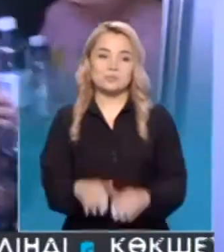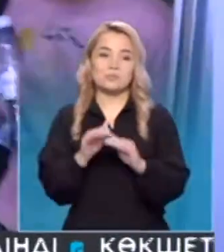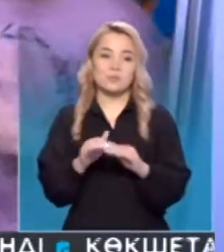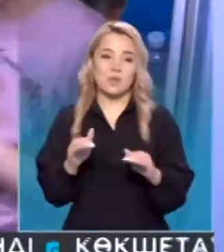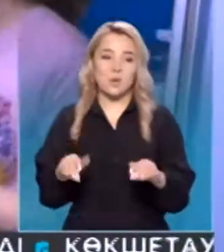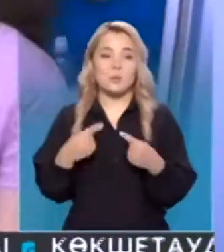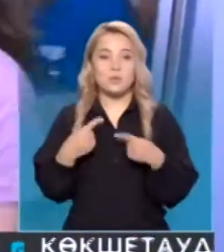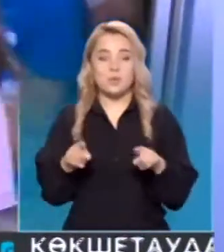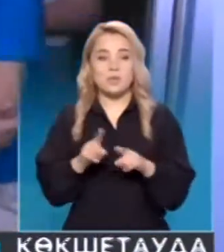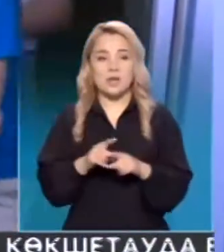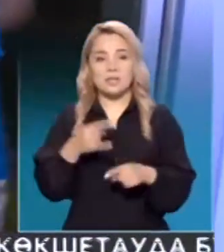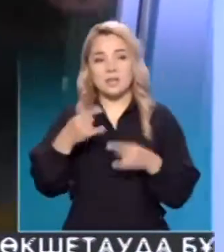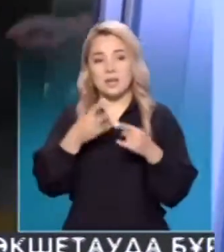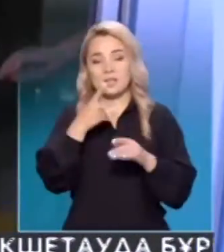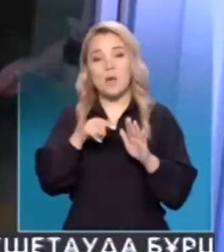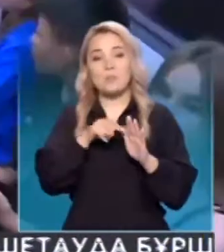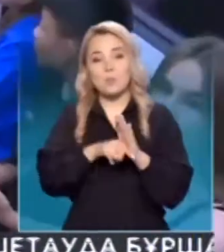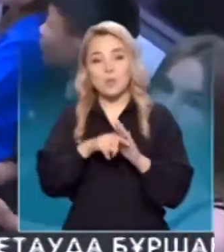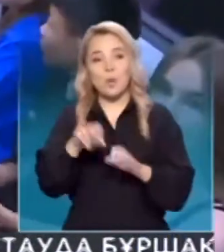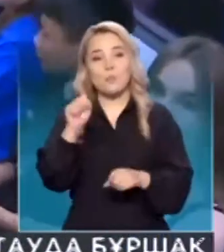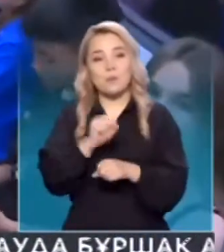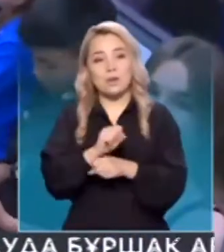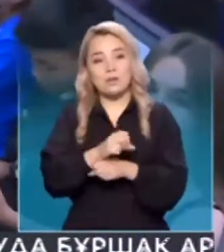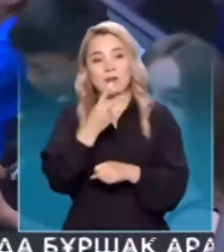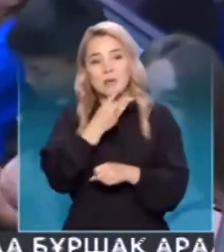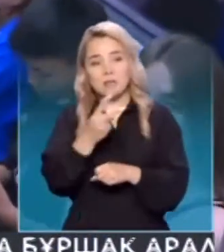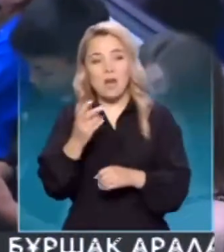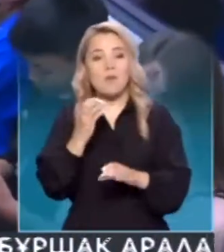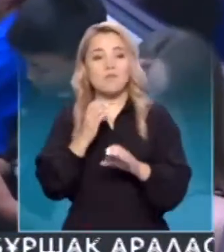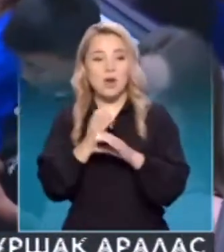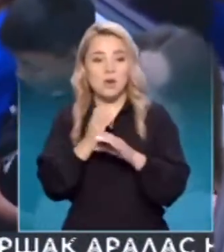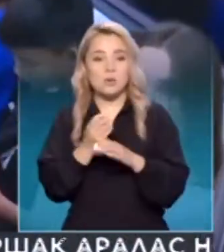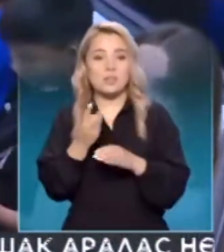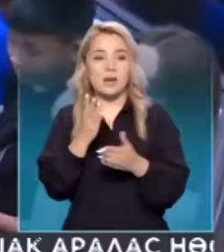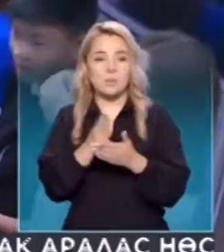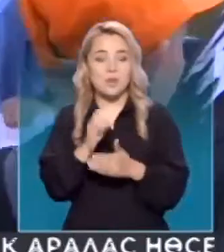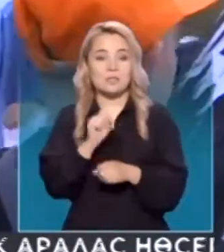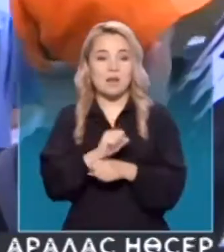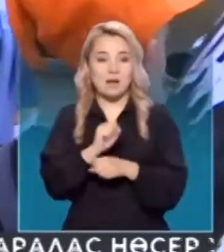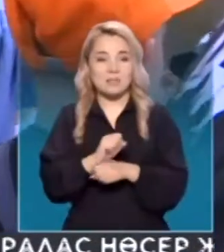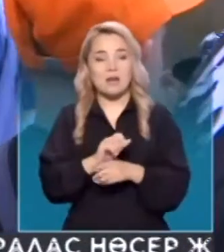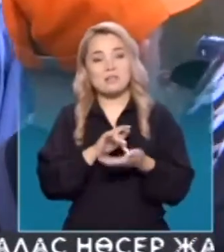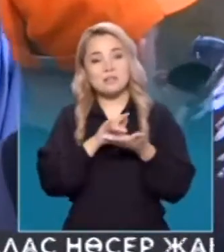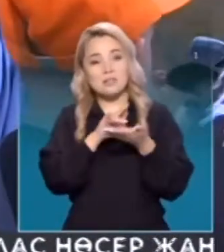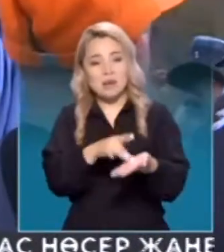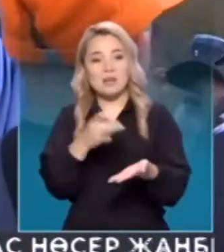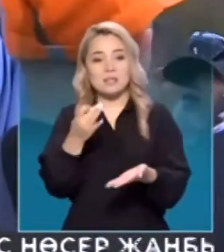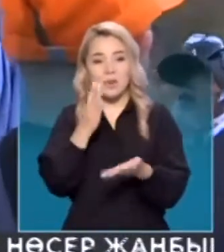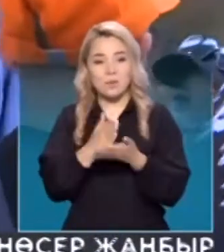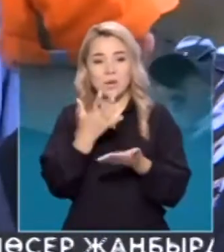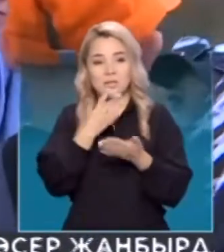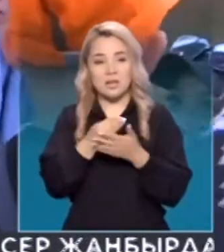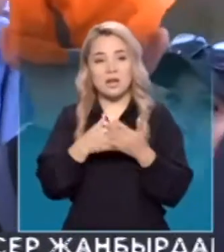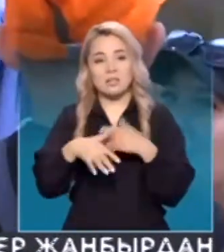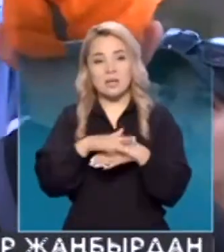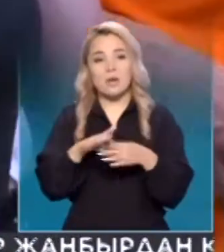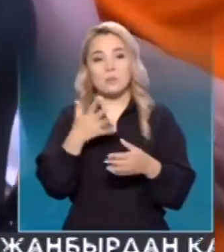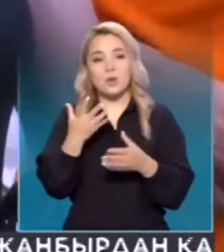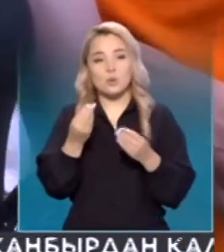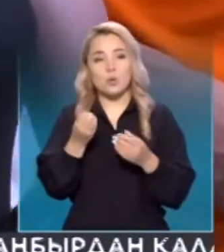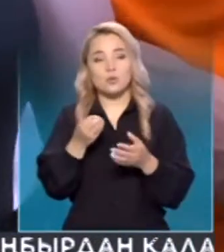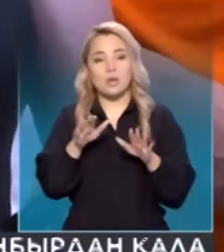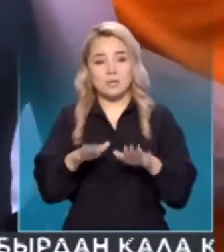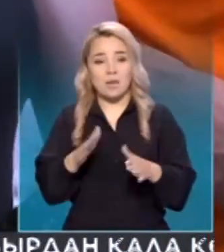Балалар бұдан өзге теледидардан көрген метро бекеттерін тамашалап, вагондармен бірнеше станцияны аралады. Жеткіншектер шаһарды әлі 5 күн